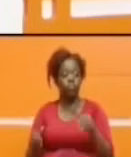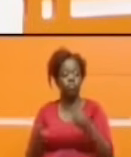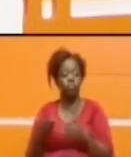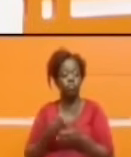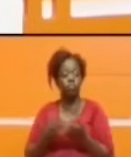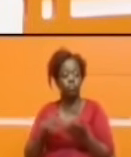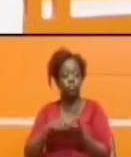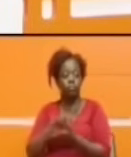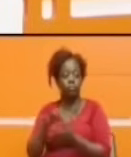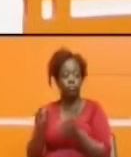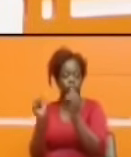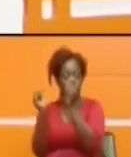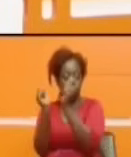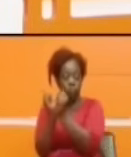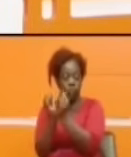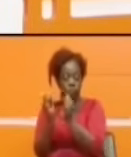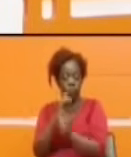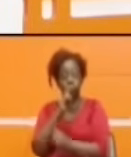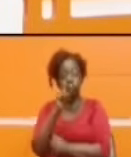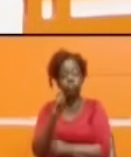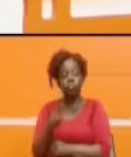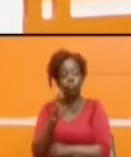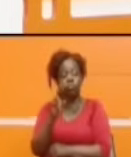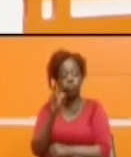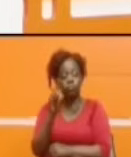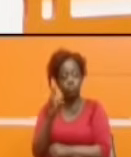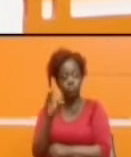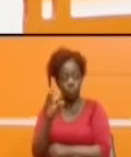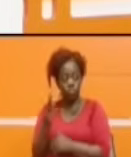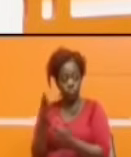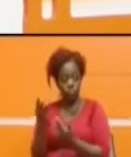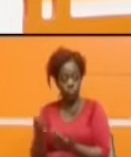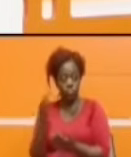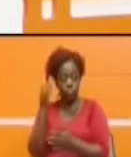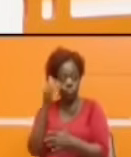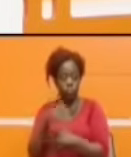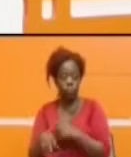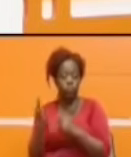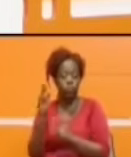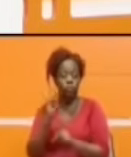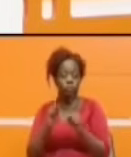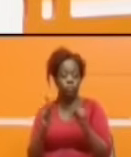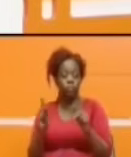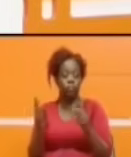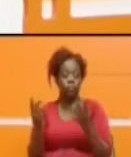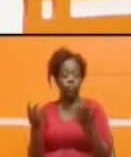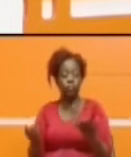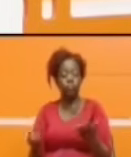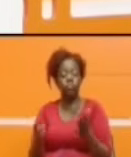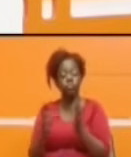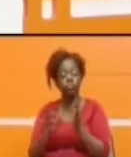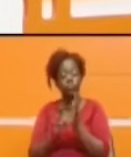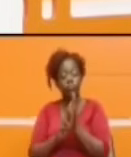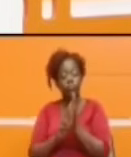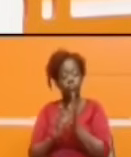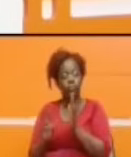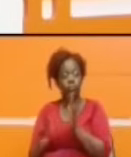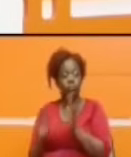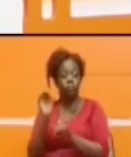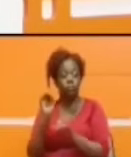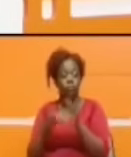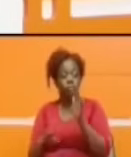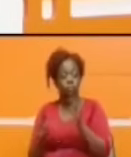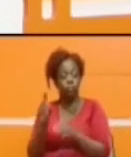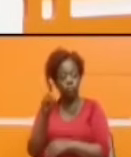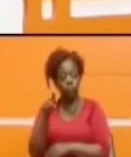enkayana bakwatiddwa ku biragiro bya RDC. Kino kidiridde abatuuze okwekubira enduulu mu woofiisi